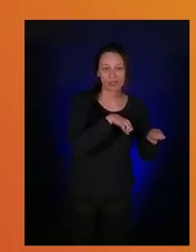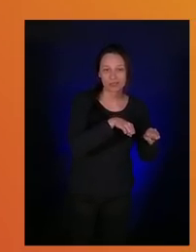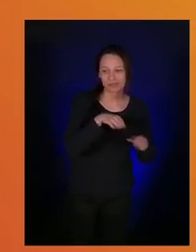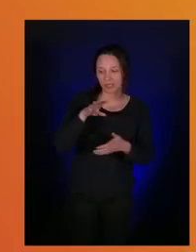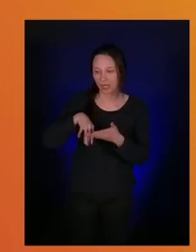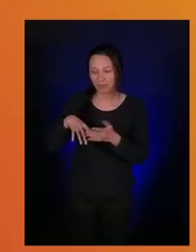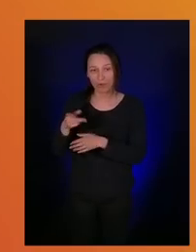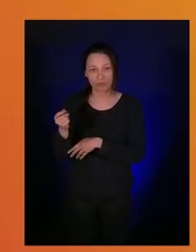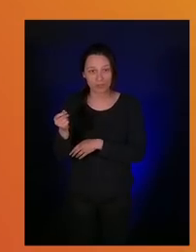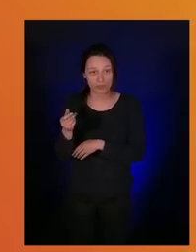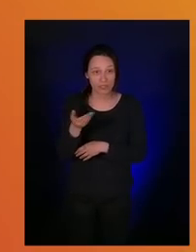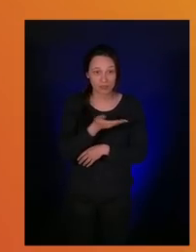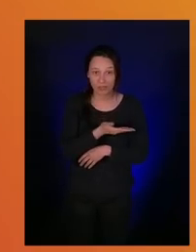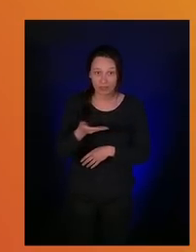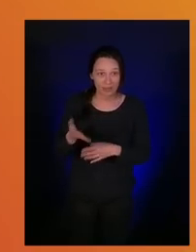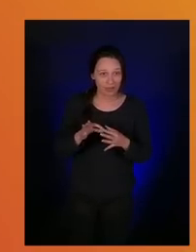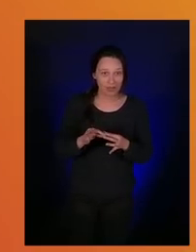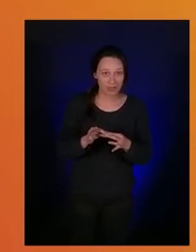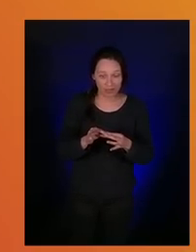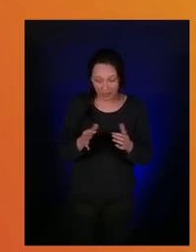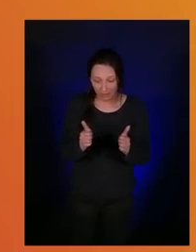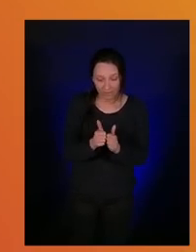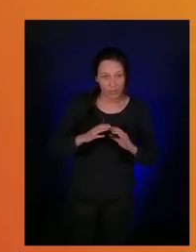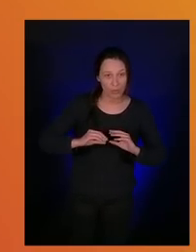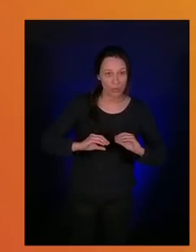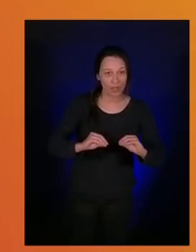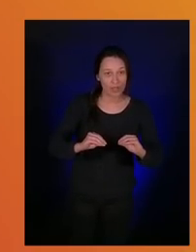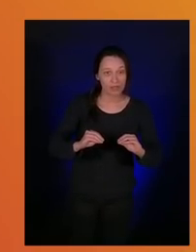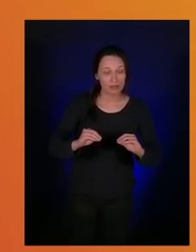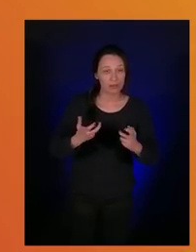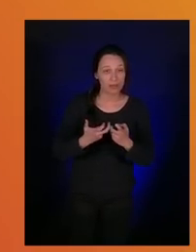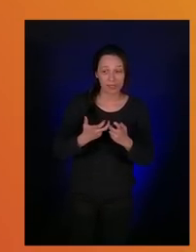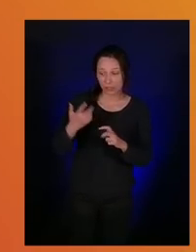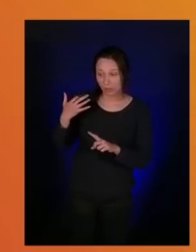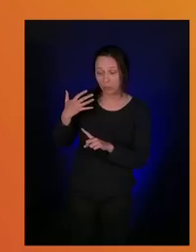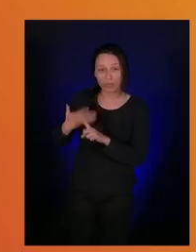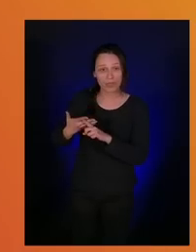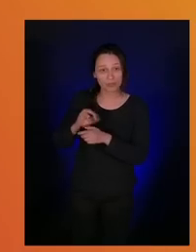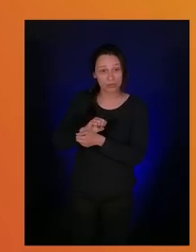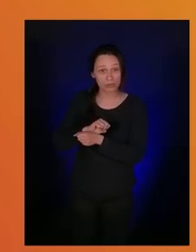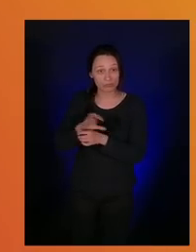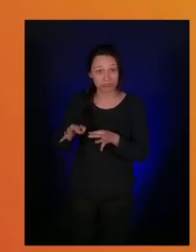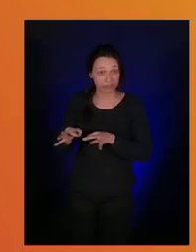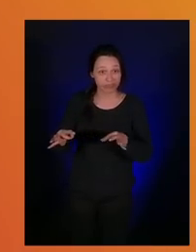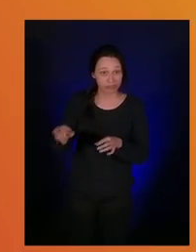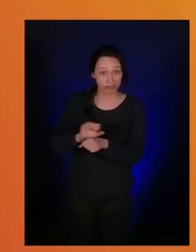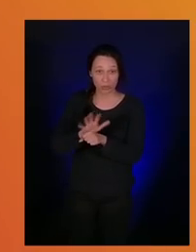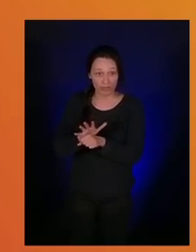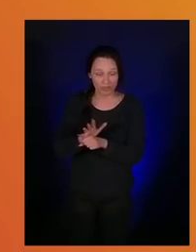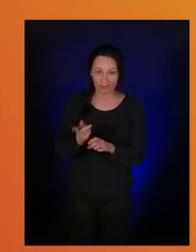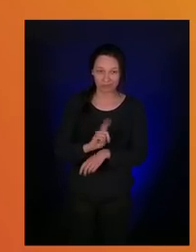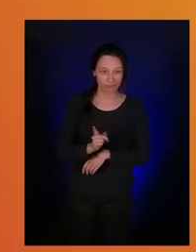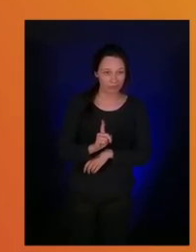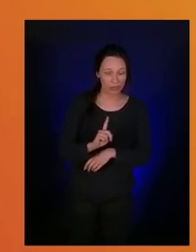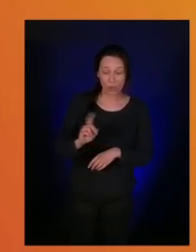reflet de ce que nous vivons dans la santé depuis la pandémie. Nous nous sommes battus dès le premier jour du premier confinement